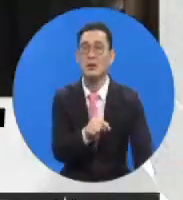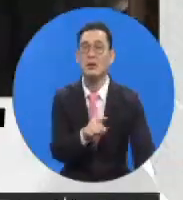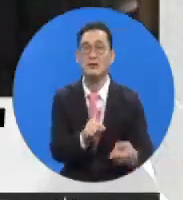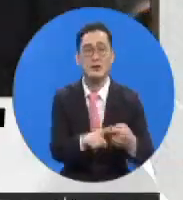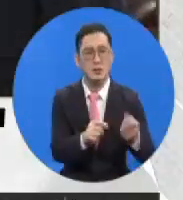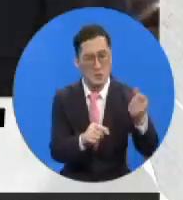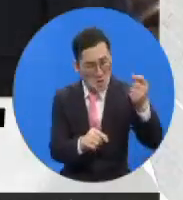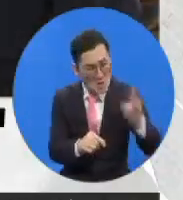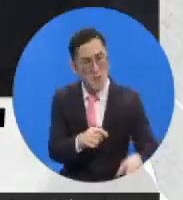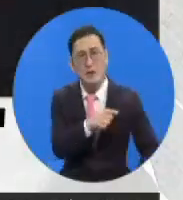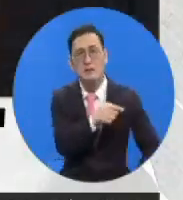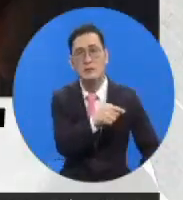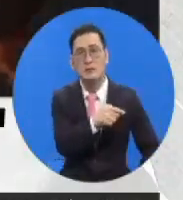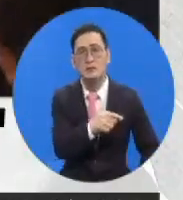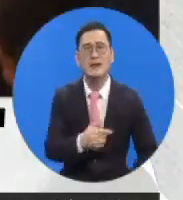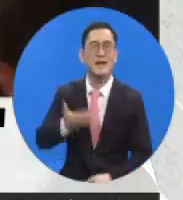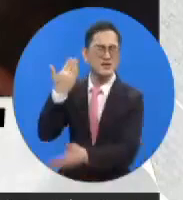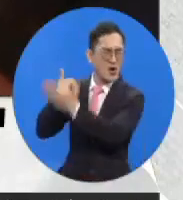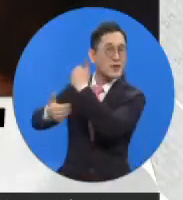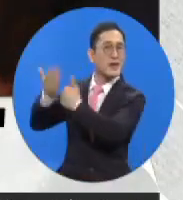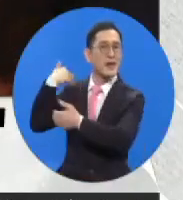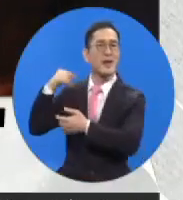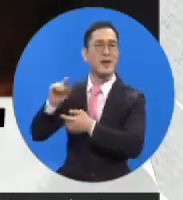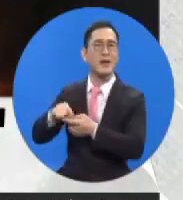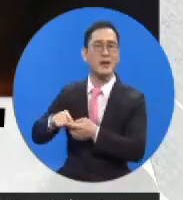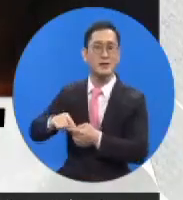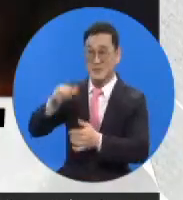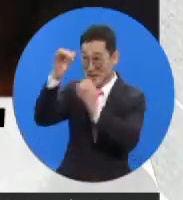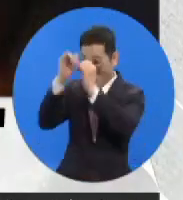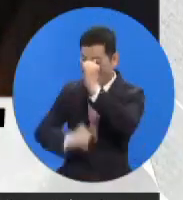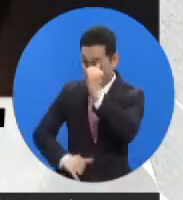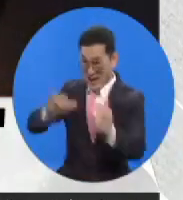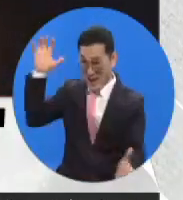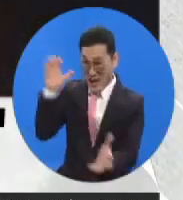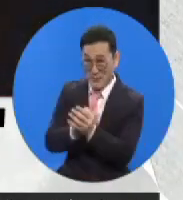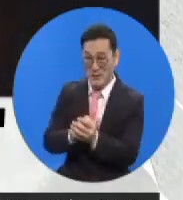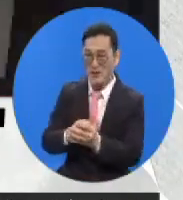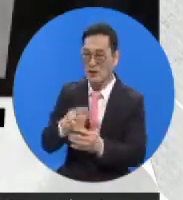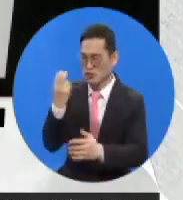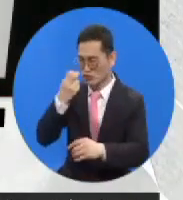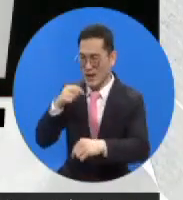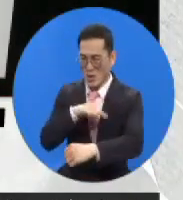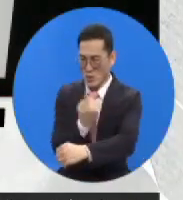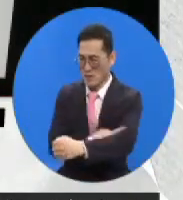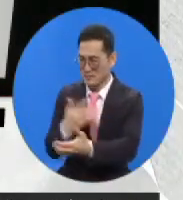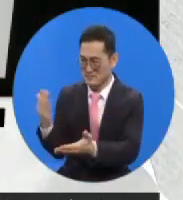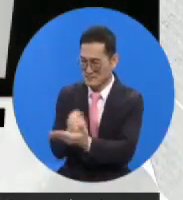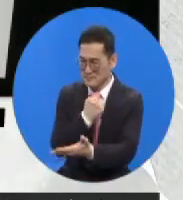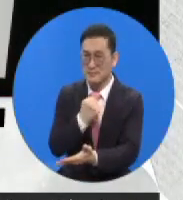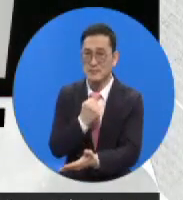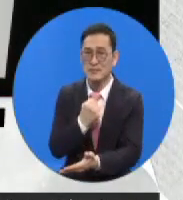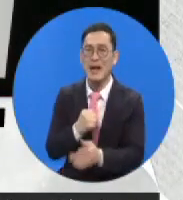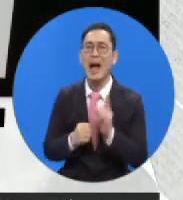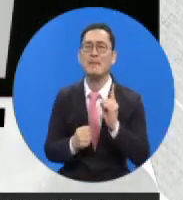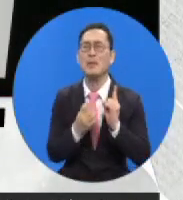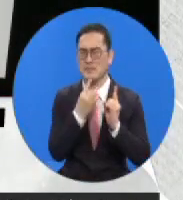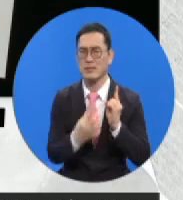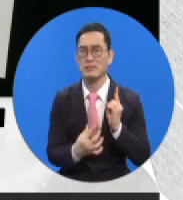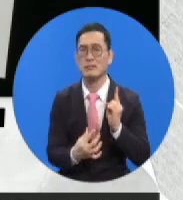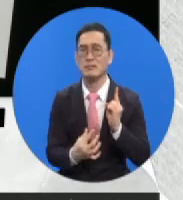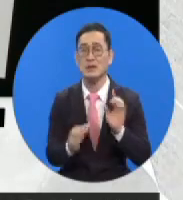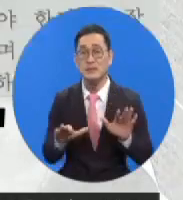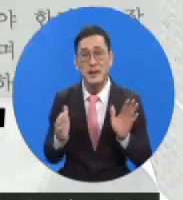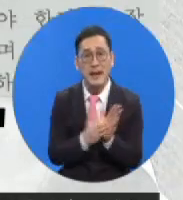그 많은 역사 속에서 그만큼 수사지휘권 행사 자체는 검찰의 정치적 중립성을 해치기 때문에 해서는